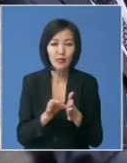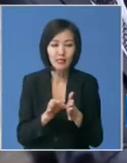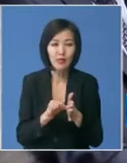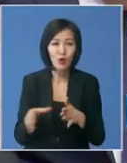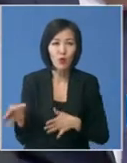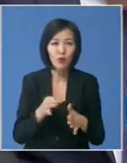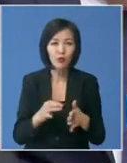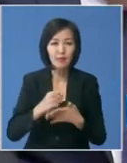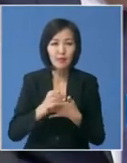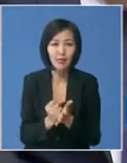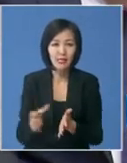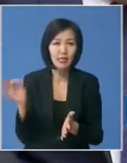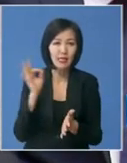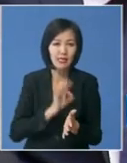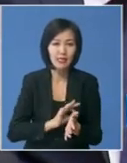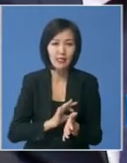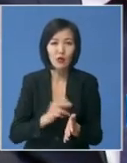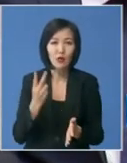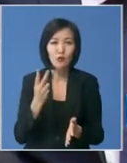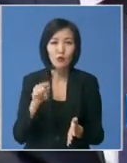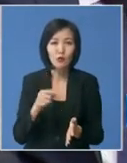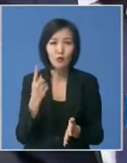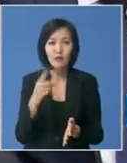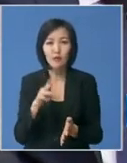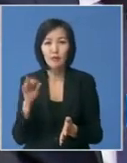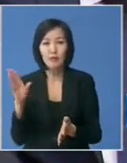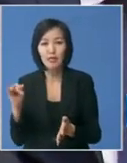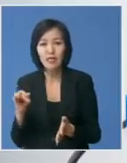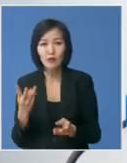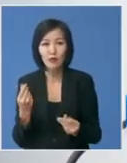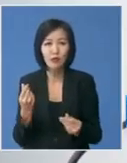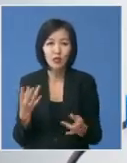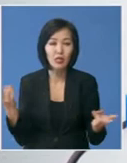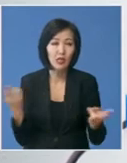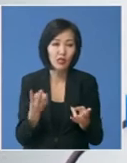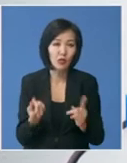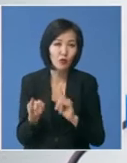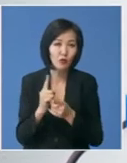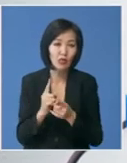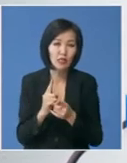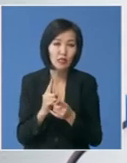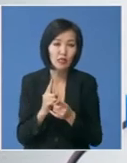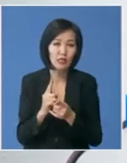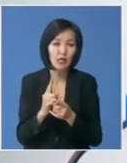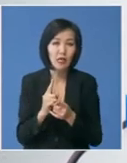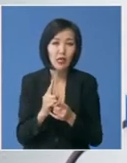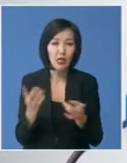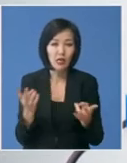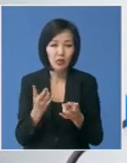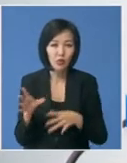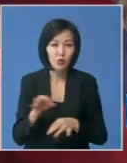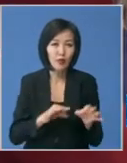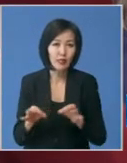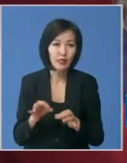көлемін 3,1 миллиард теңгеге арттыру және бюджет шығыстарына өзге де қажетті өзгерістер енгізу қажеттігі туды. Жобаны ел